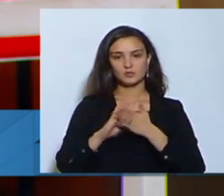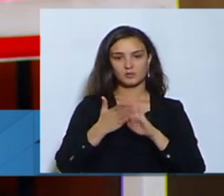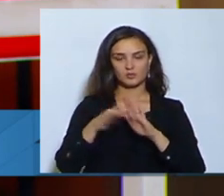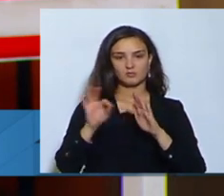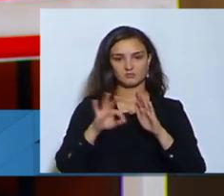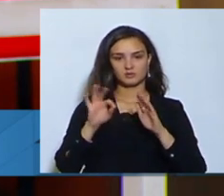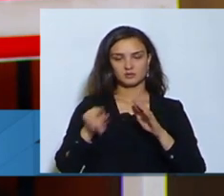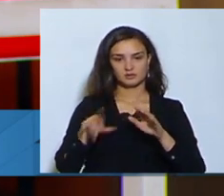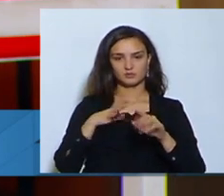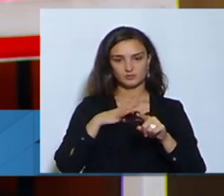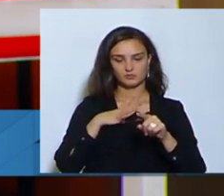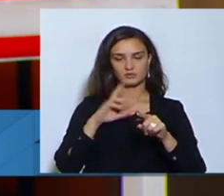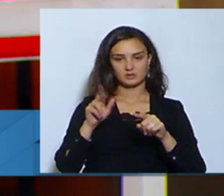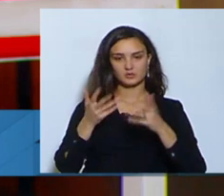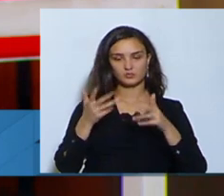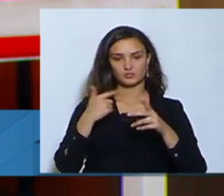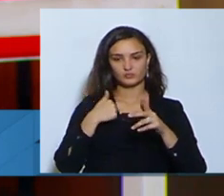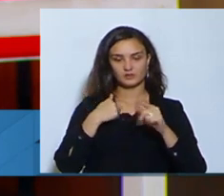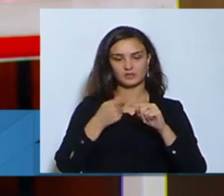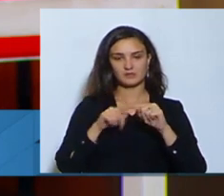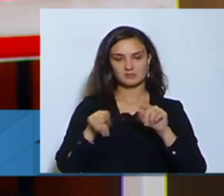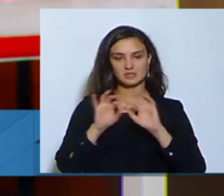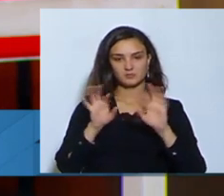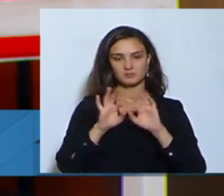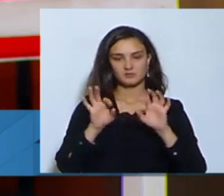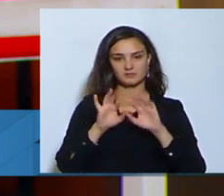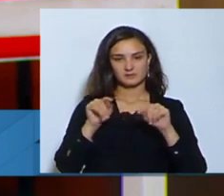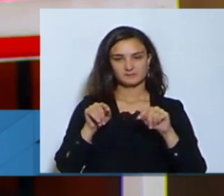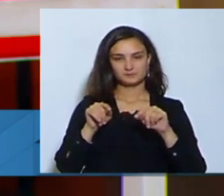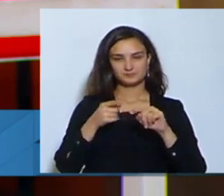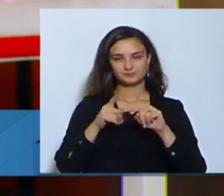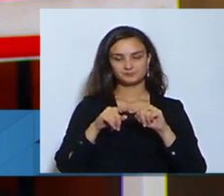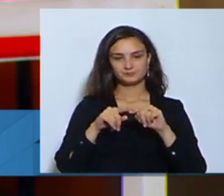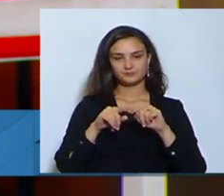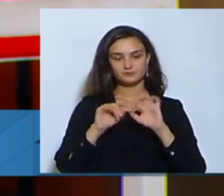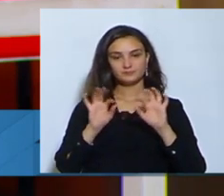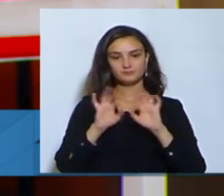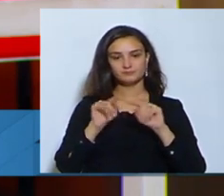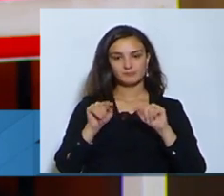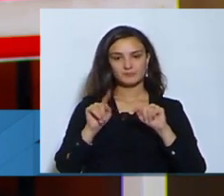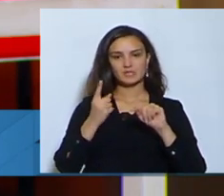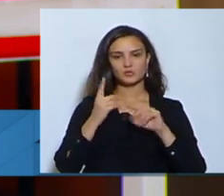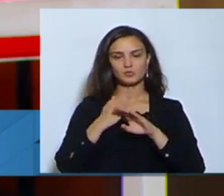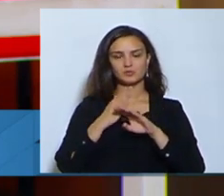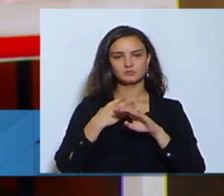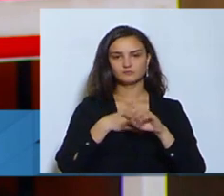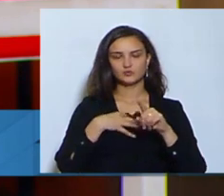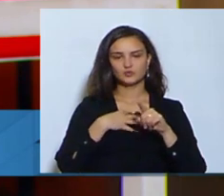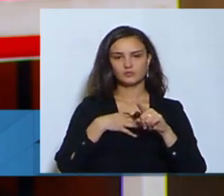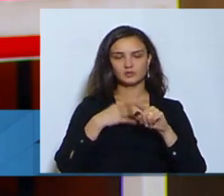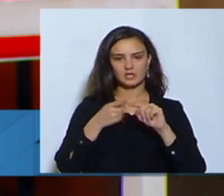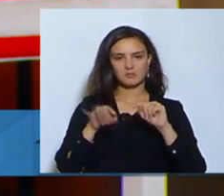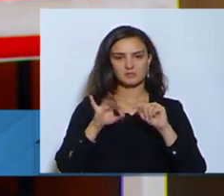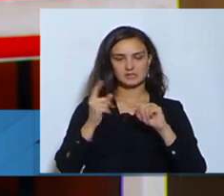მდგომარეობამდე მიგვიყვანოს. და თუ ჩვენ ამ საუბრებზე ანუ გავამახვილებთ ყურადღებას, რატომ არის მნიშვნელოვანი, რომ